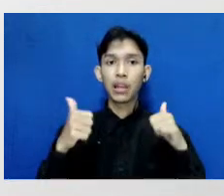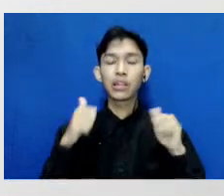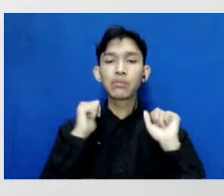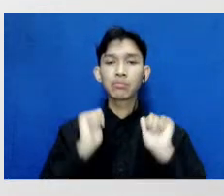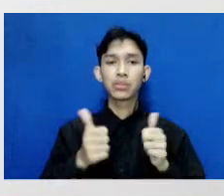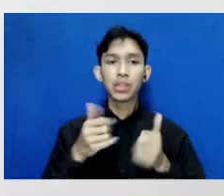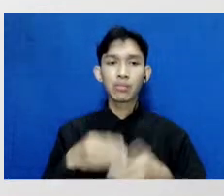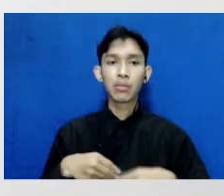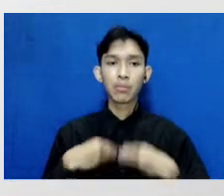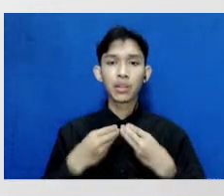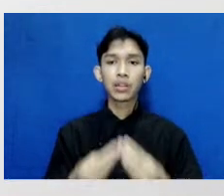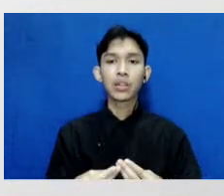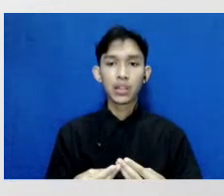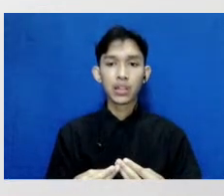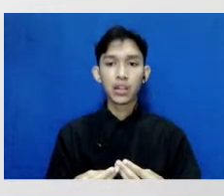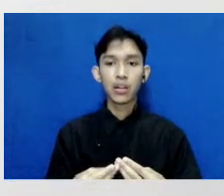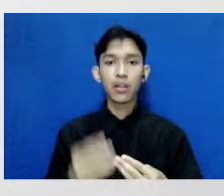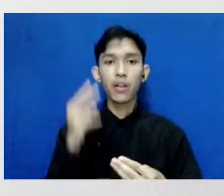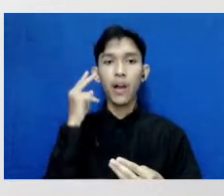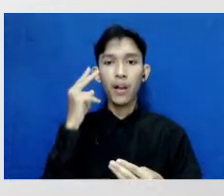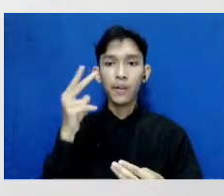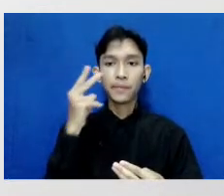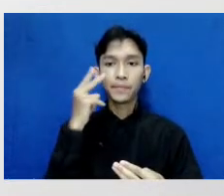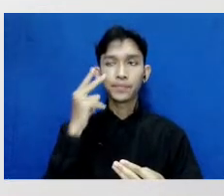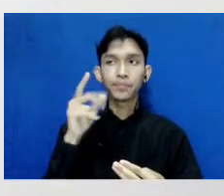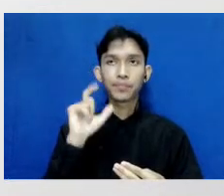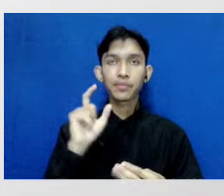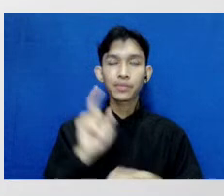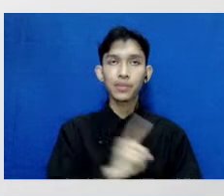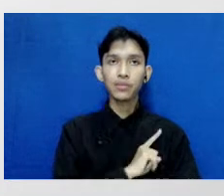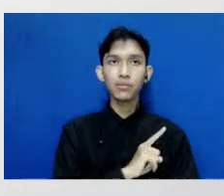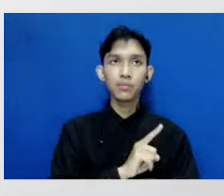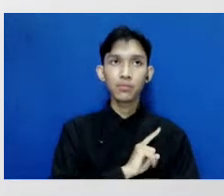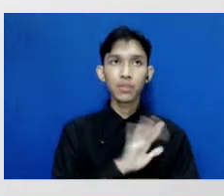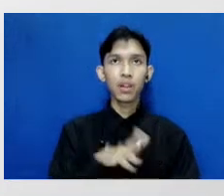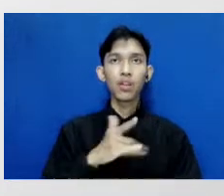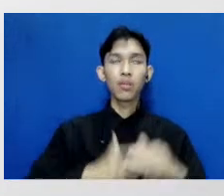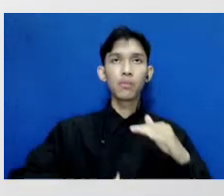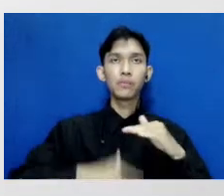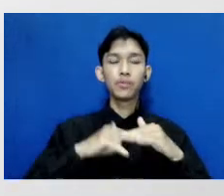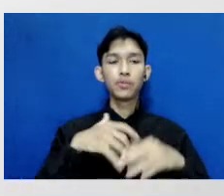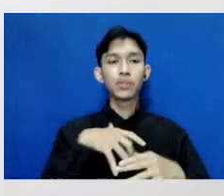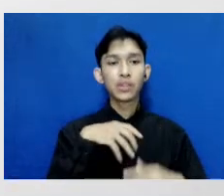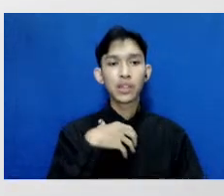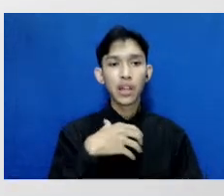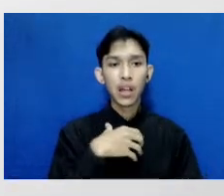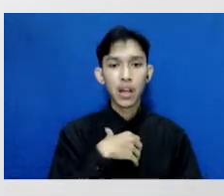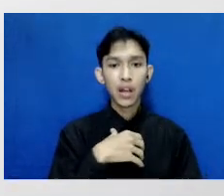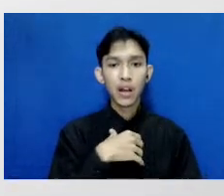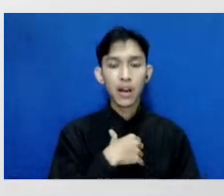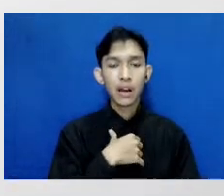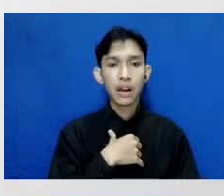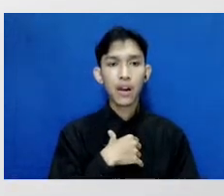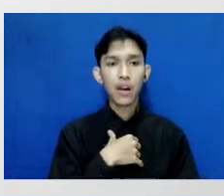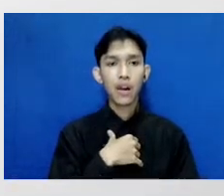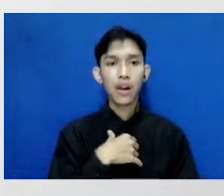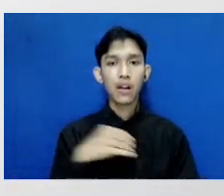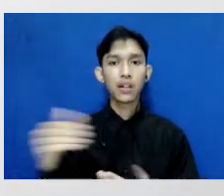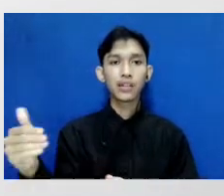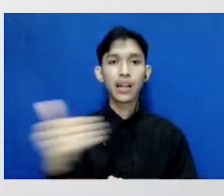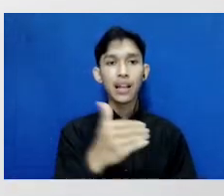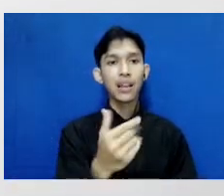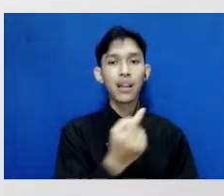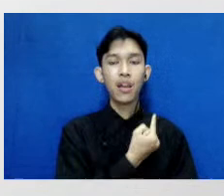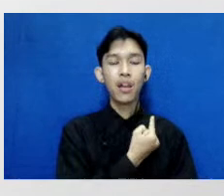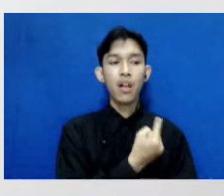memberikan pengawasan secara independen atau memenuhi hak-hak dari data subjek.